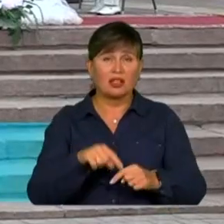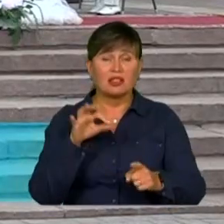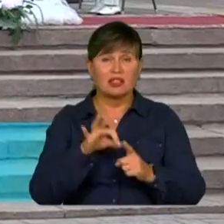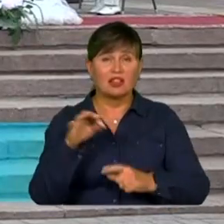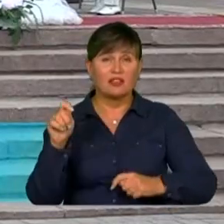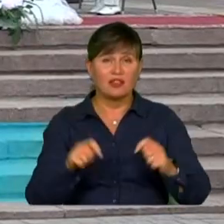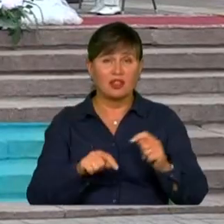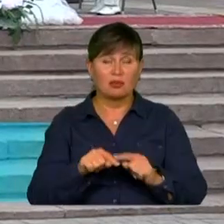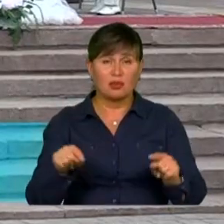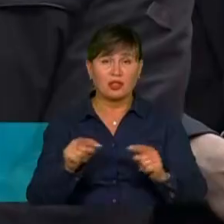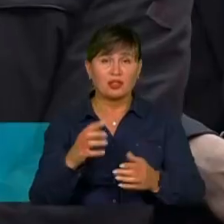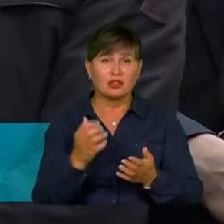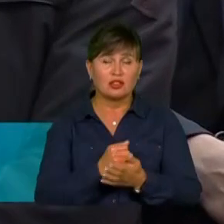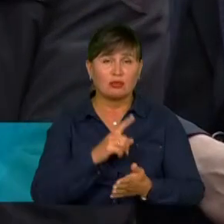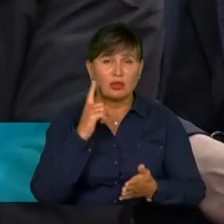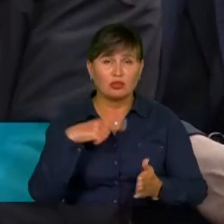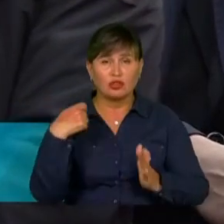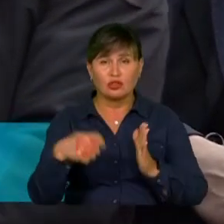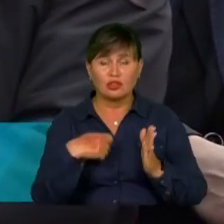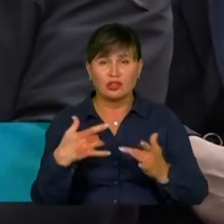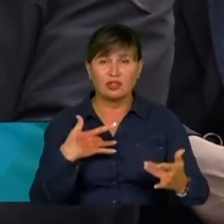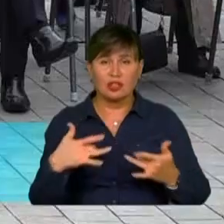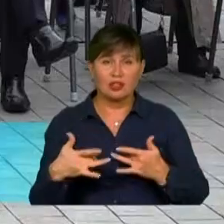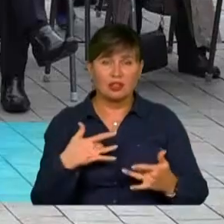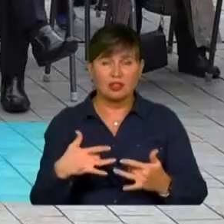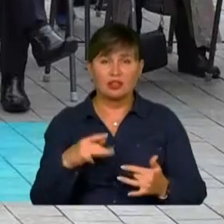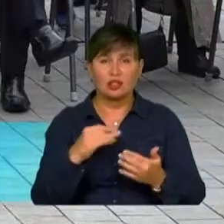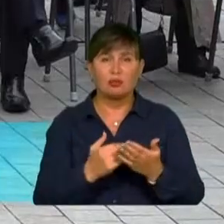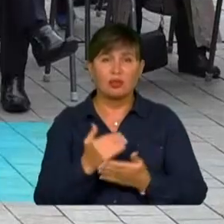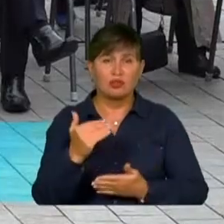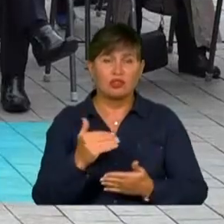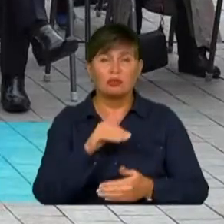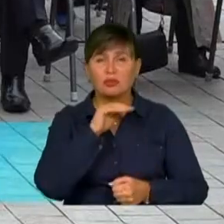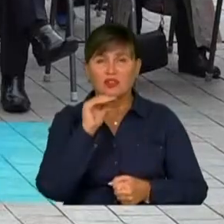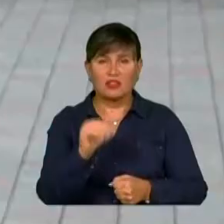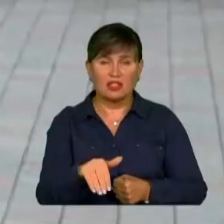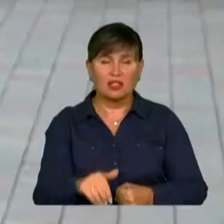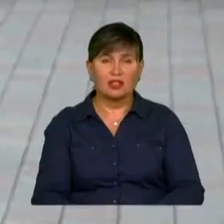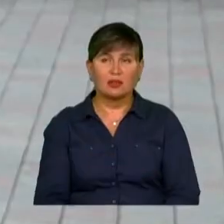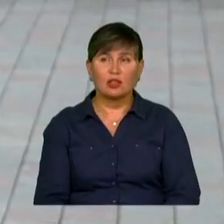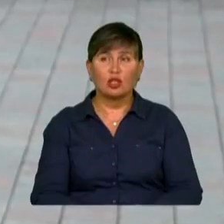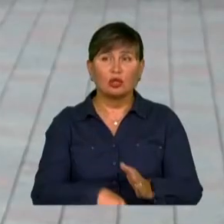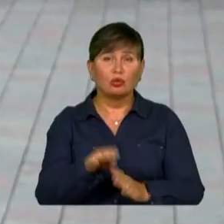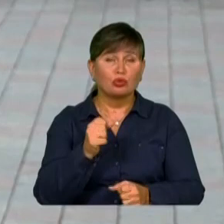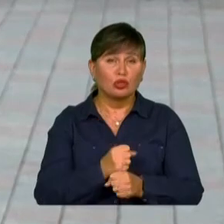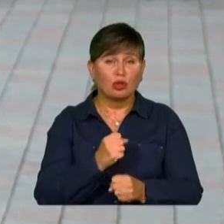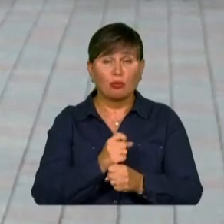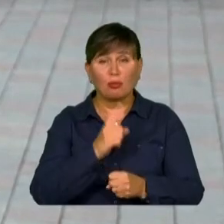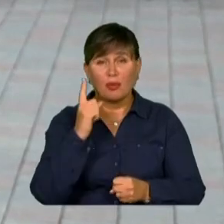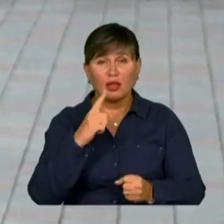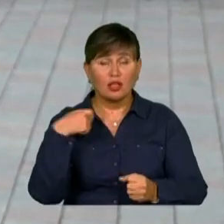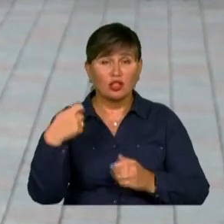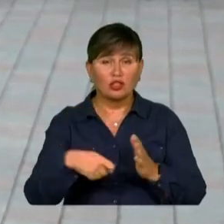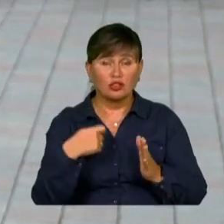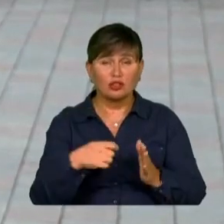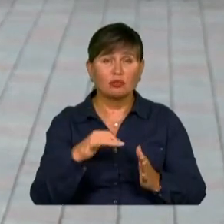фестиваля – пропаганда достижений молодых режиссеров театрального мира и повышение их профессионализма. Лучшие работы молодых режиссеров